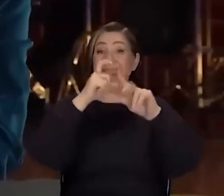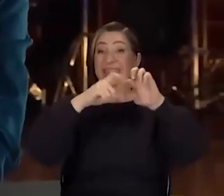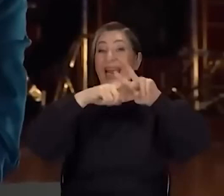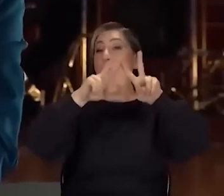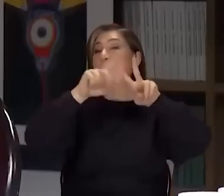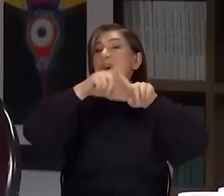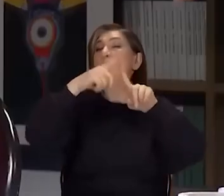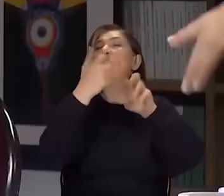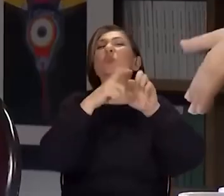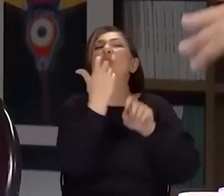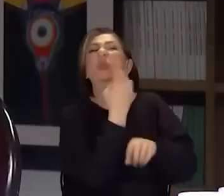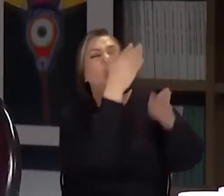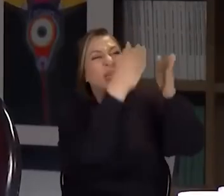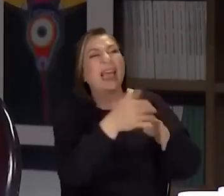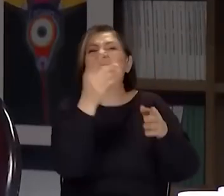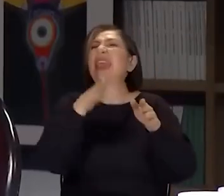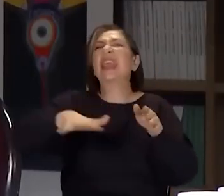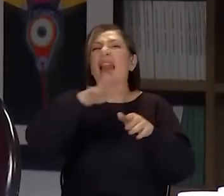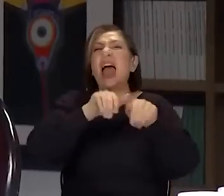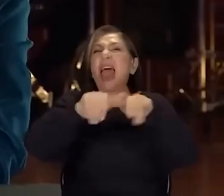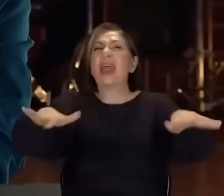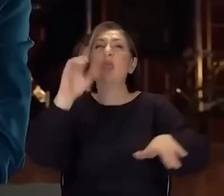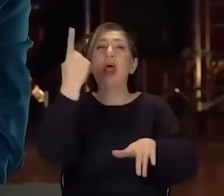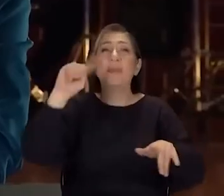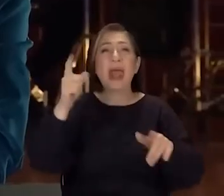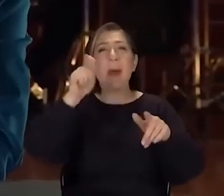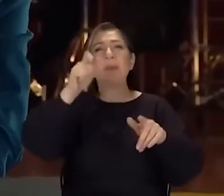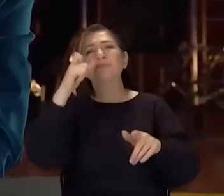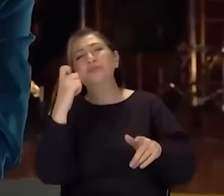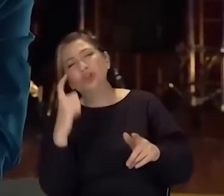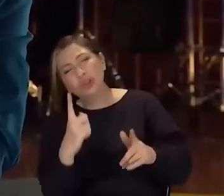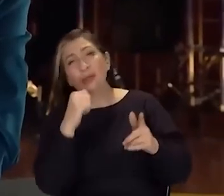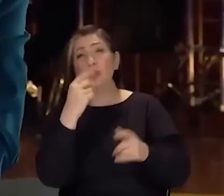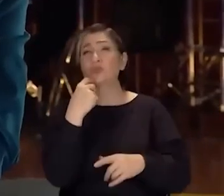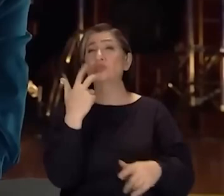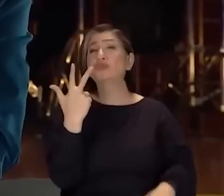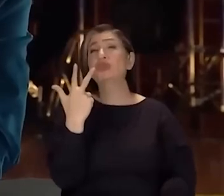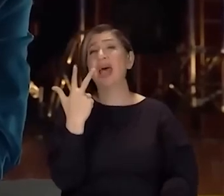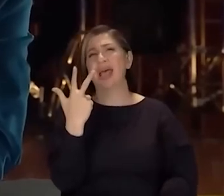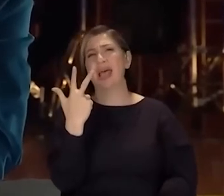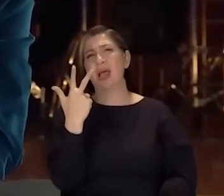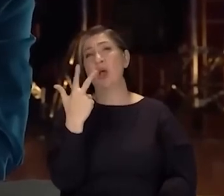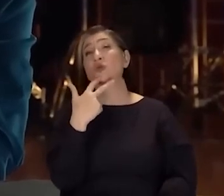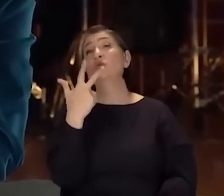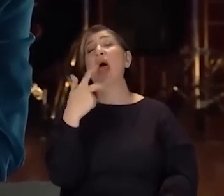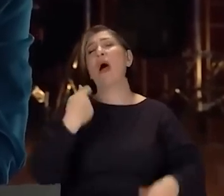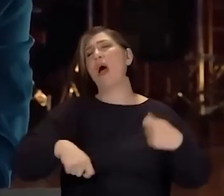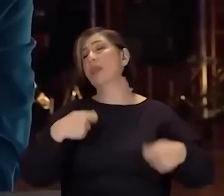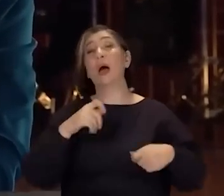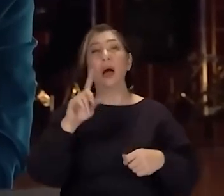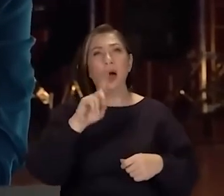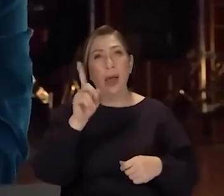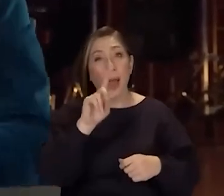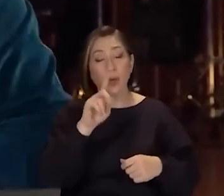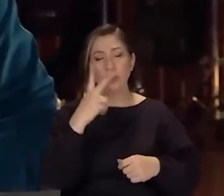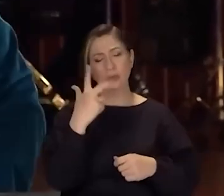departmanı kanalın ya da genel yayın yönetmeni ya da yapım şirketinin adamları falan 3 sene. En az tabii 3 sezonumuz garanti. Hayır şey